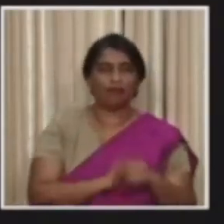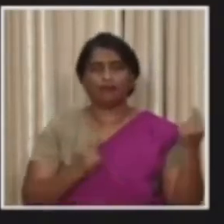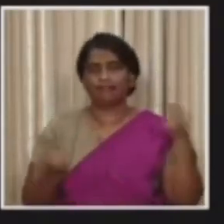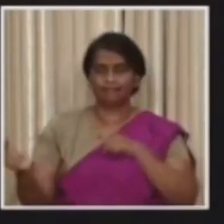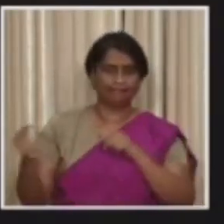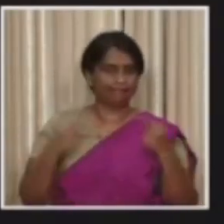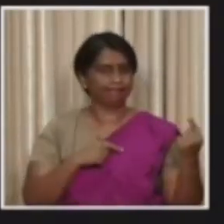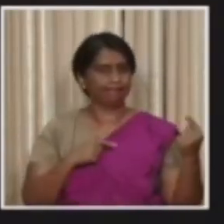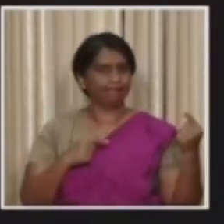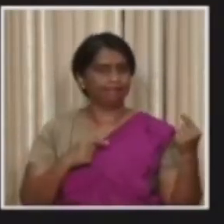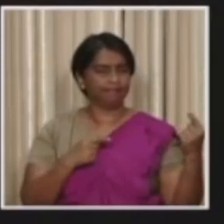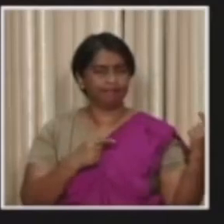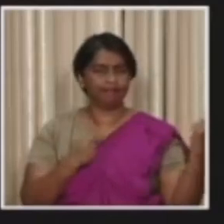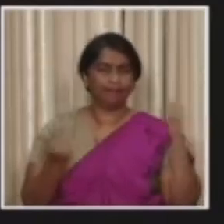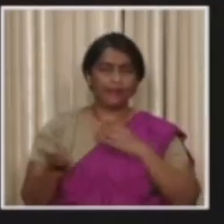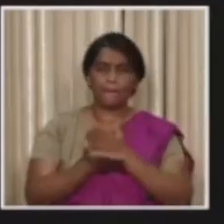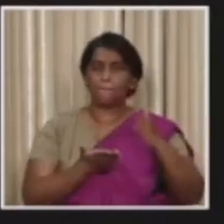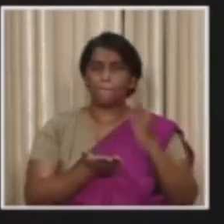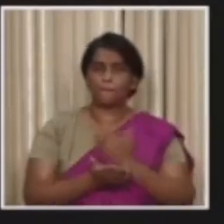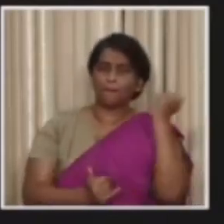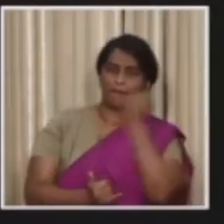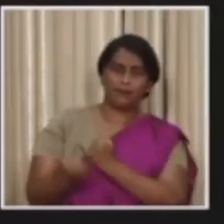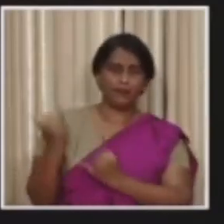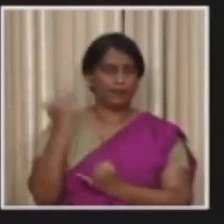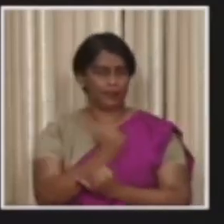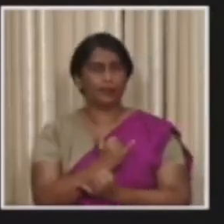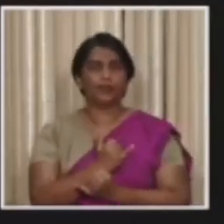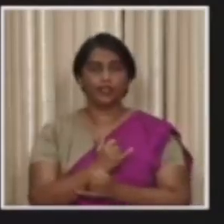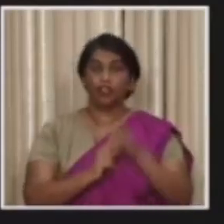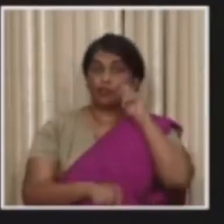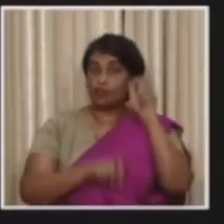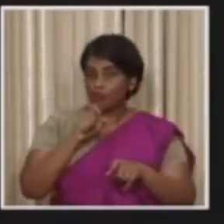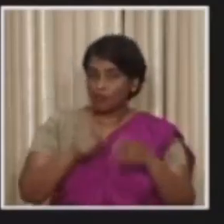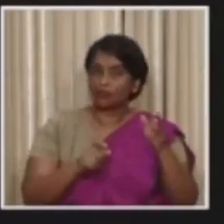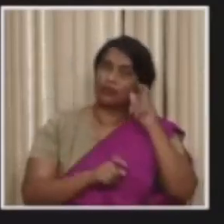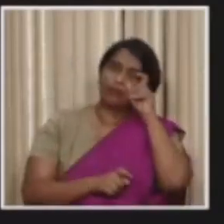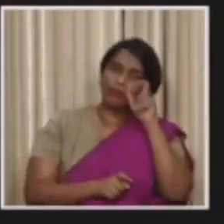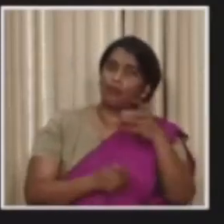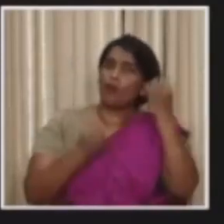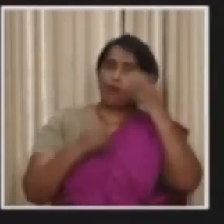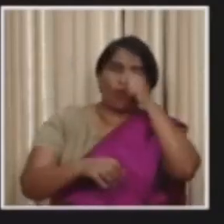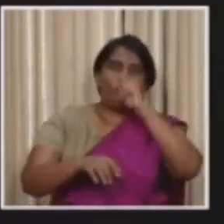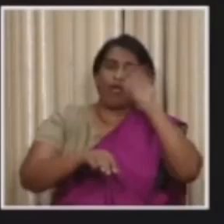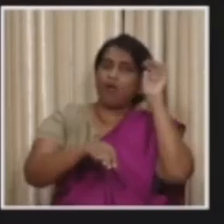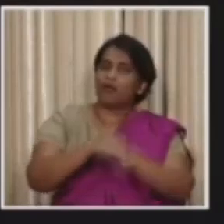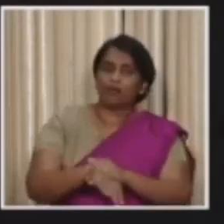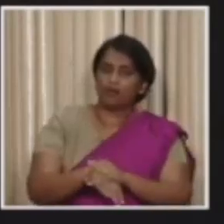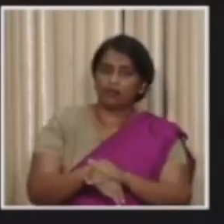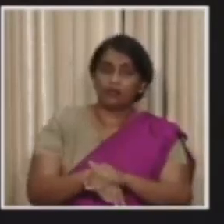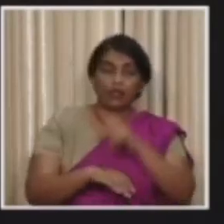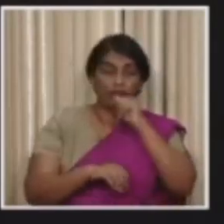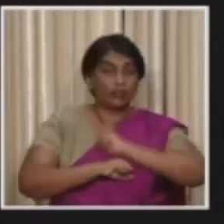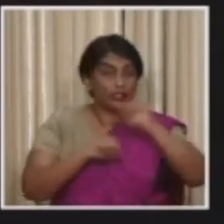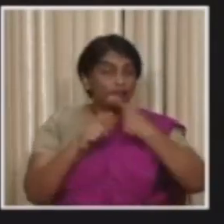දෙපැත්තම දෙපැත්තට බෙදිලා ඉක්ණේකට මැනගන්නවා. මිනිස්සු බලනවා කවදද මේ හොරු අල්ලන්නේ කියන එක. සටන්